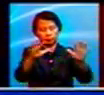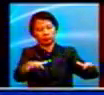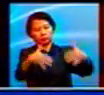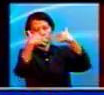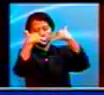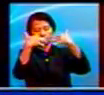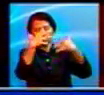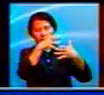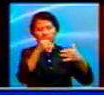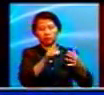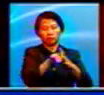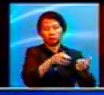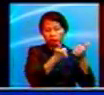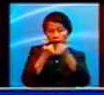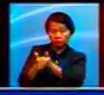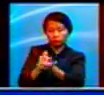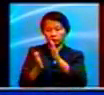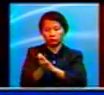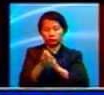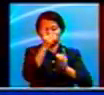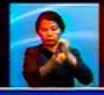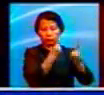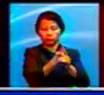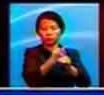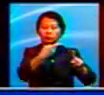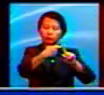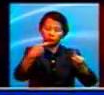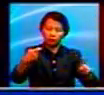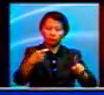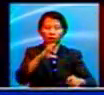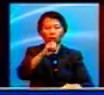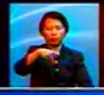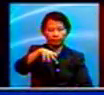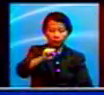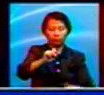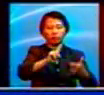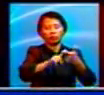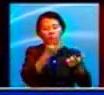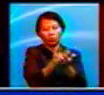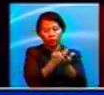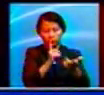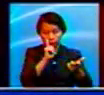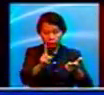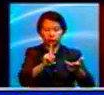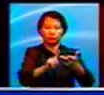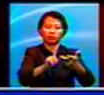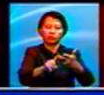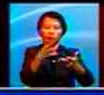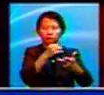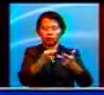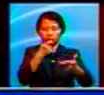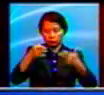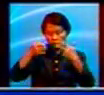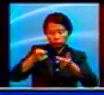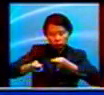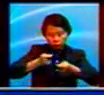perhatian dan menjadi rujukan dunia, sama ada dari aspek operasi kewangan Islam dan dari sudut